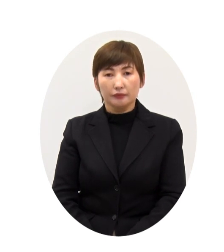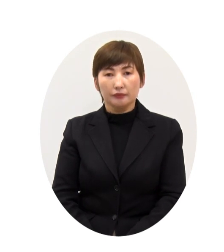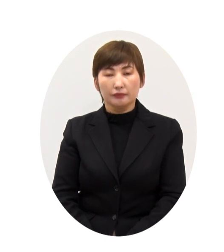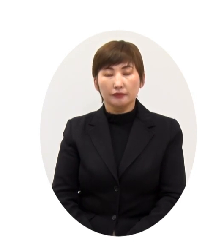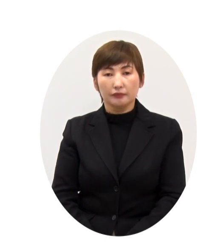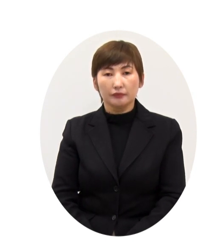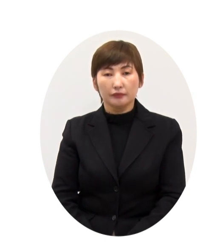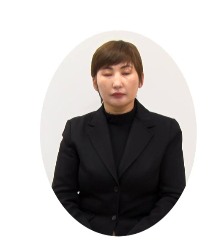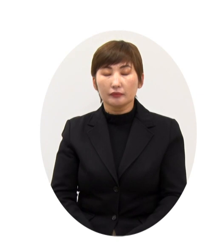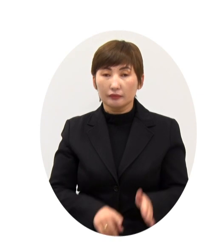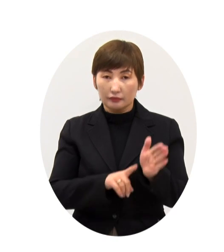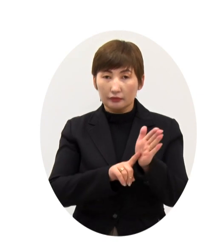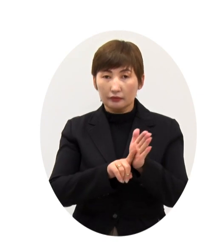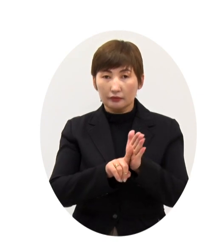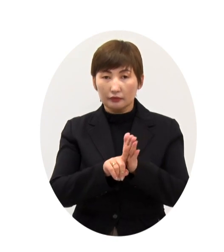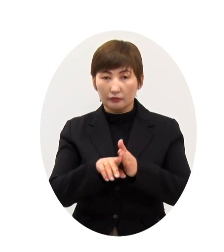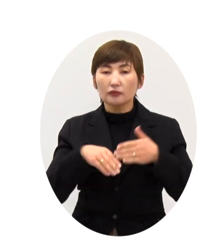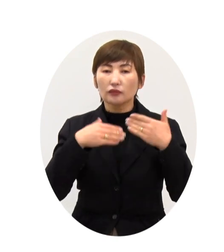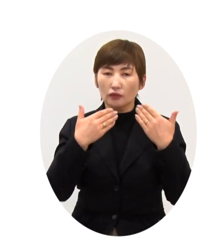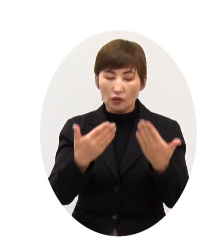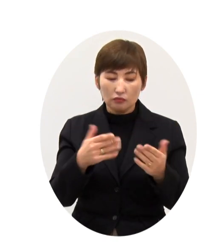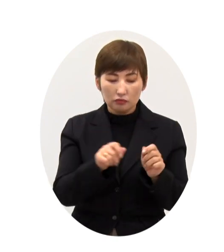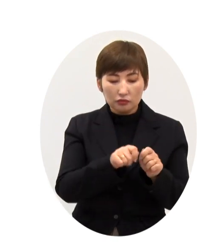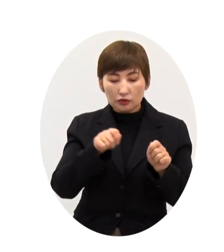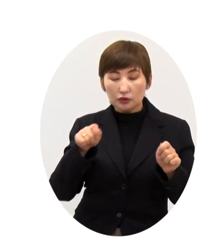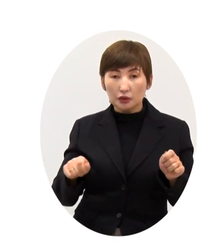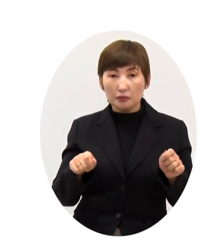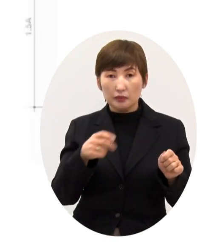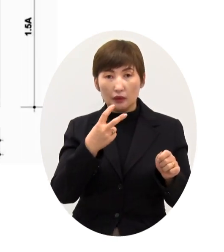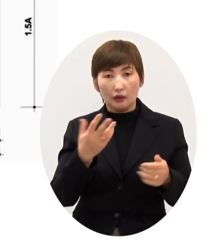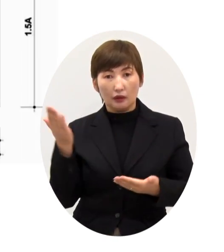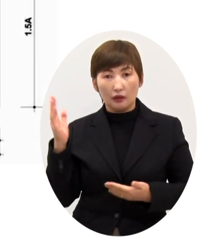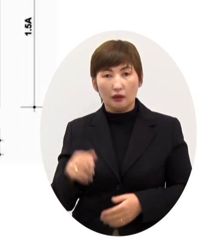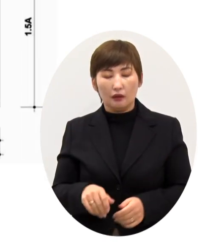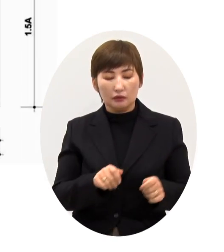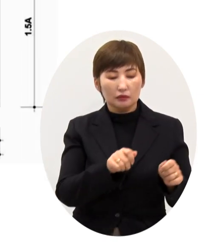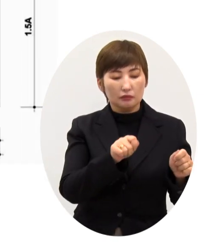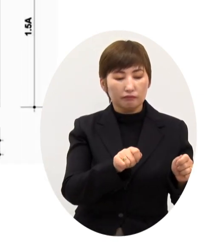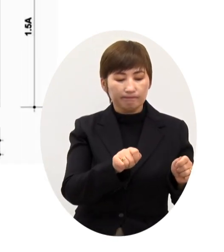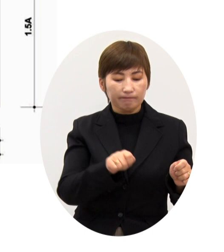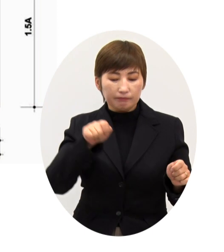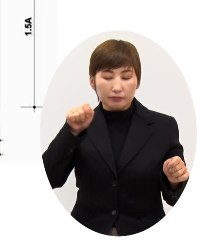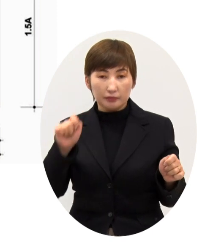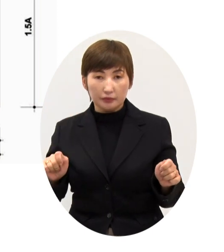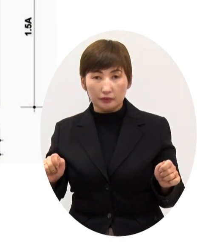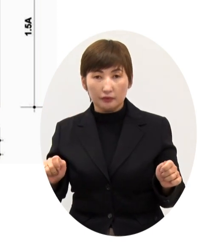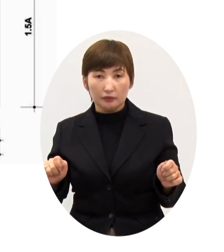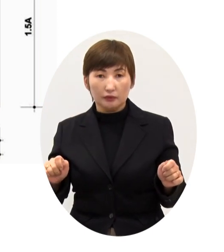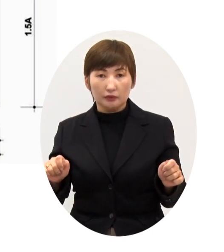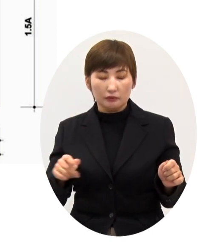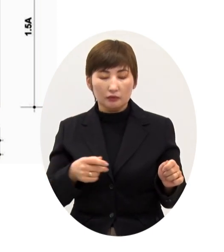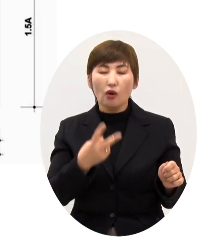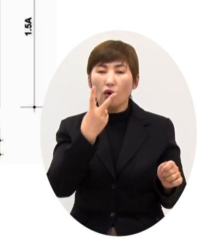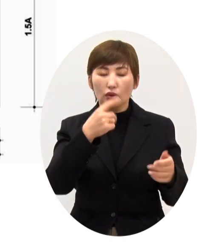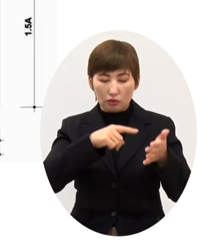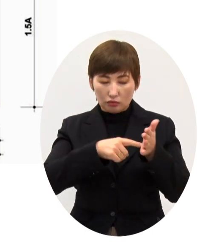За дэлгэцэнд эхлээд өгсөн хэмжээсийг багш нь харуулж байна. За хоёр дахин томруулсан хэмжээсийг